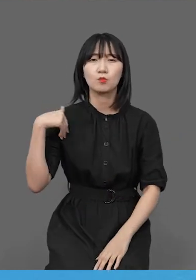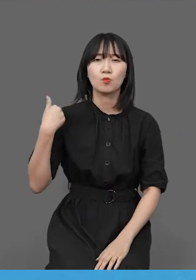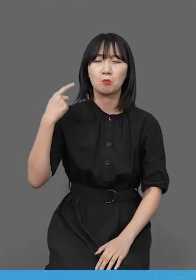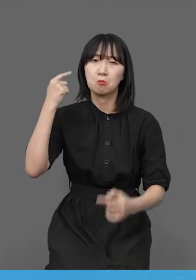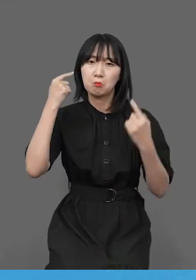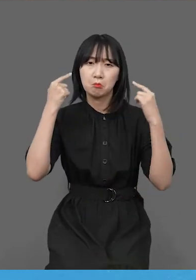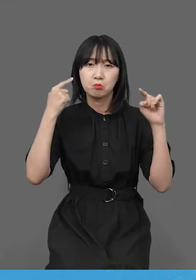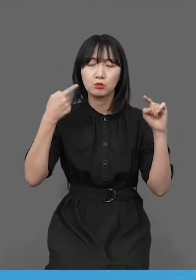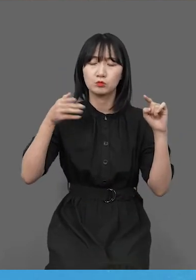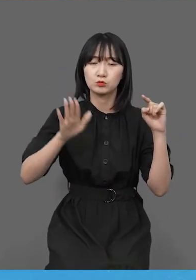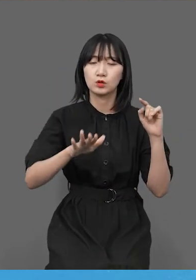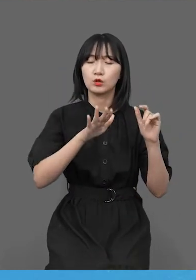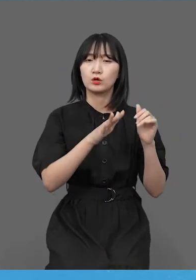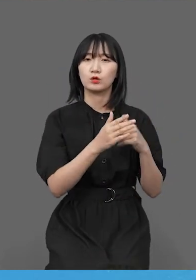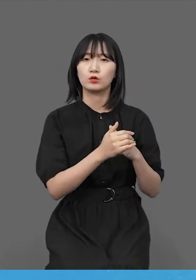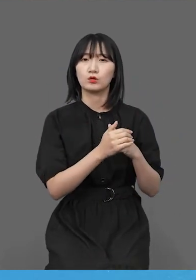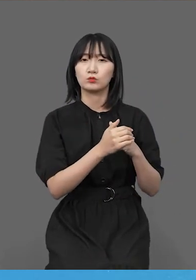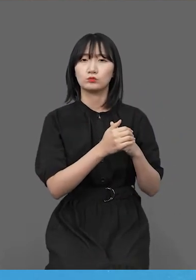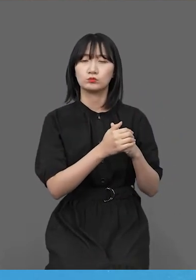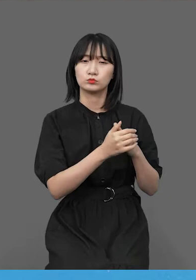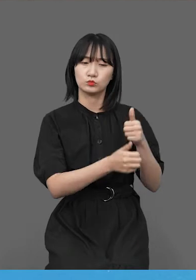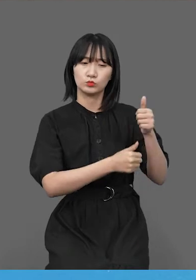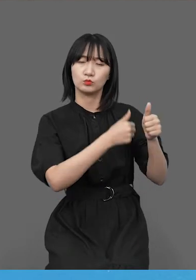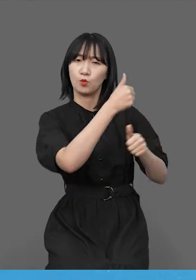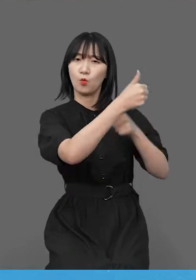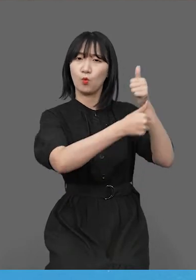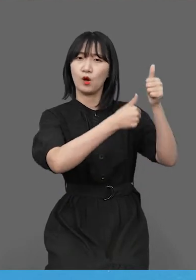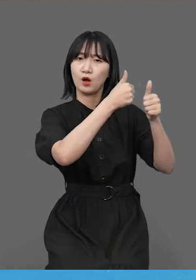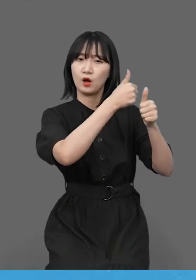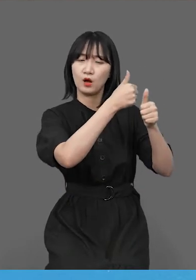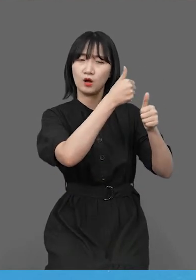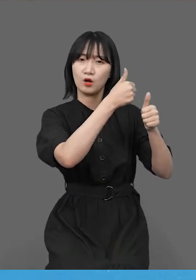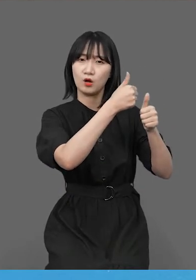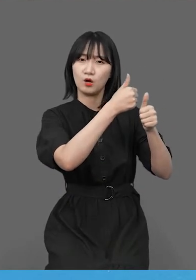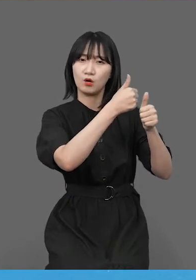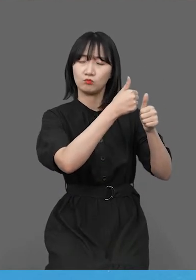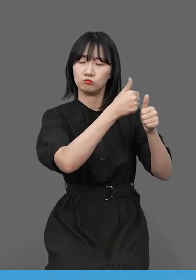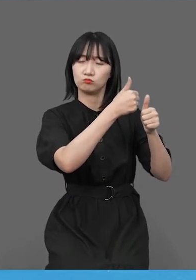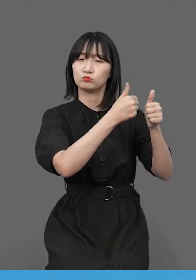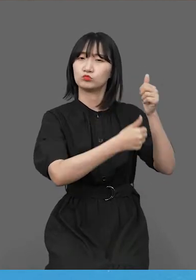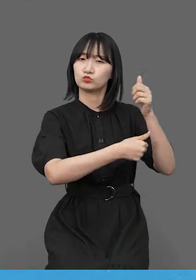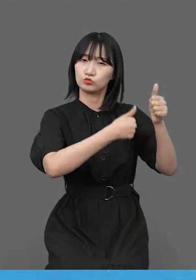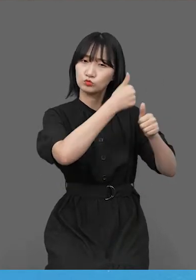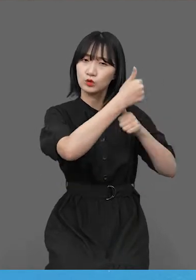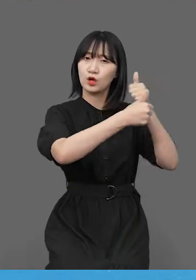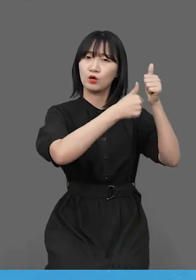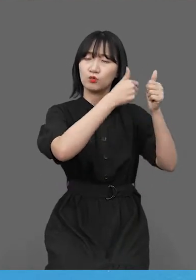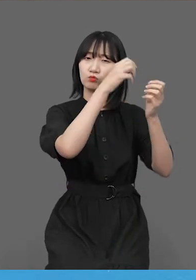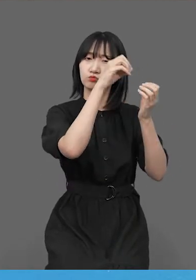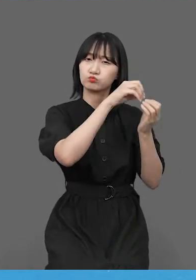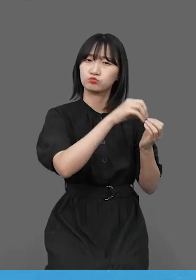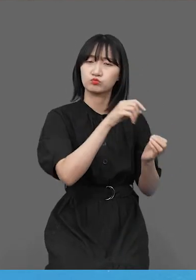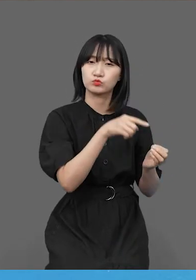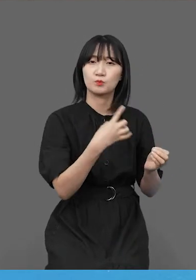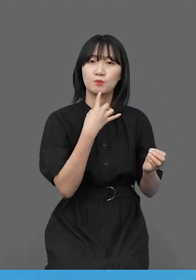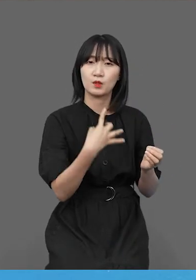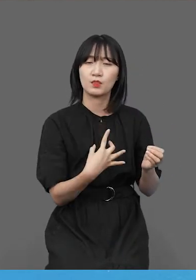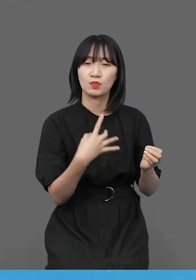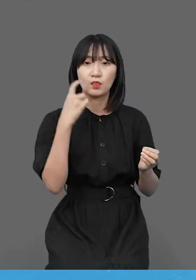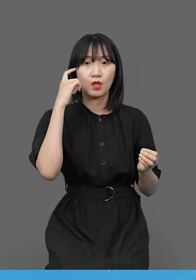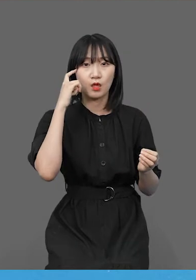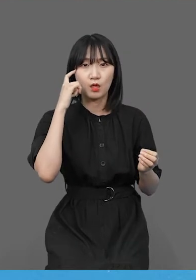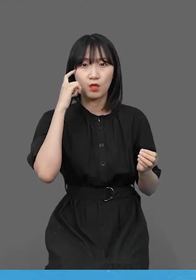공통 조상 이론만 잔뜩 듣고 시험 볼 때 그것만 시험 치고 왜 그렇게 살아야 되느냐라고 하는